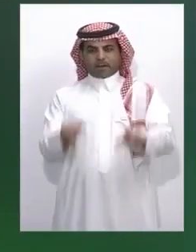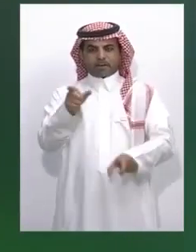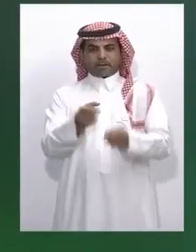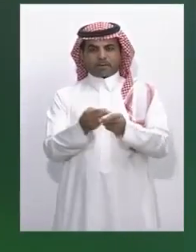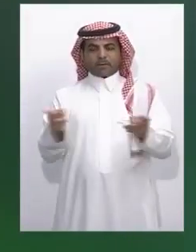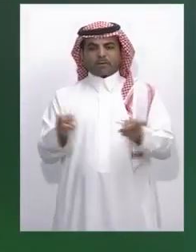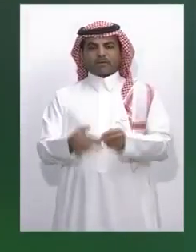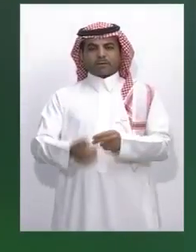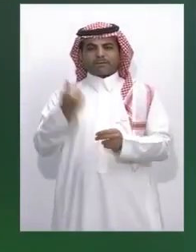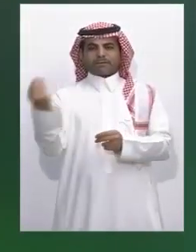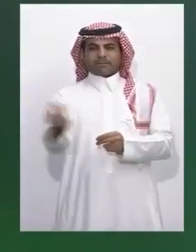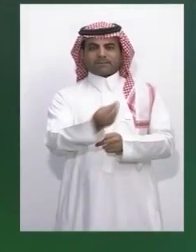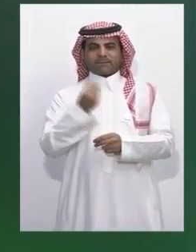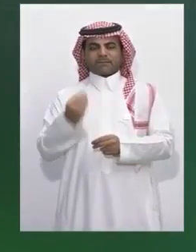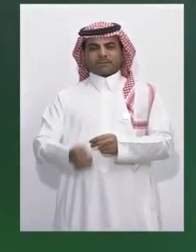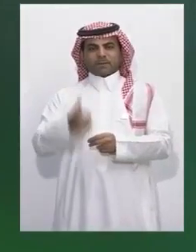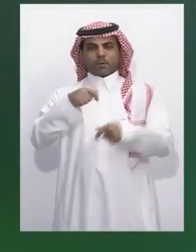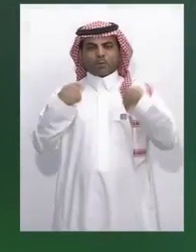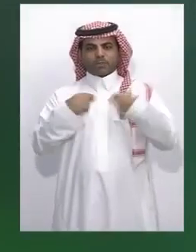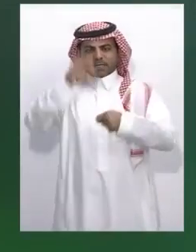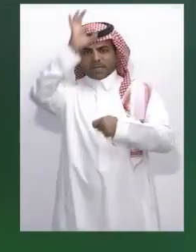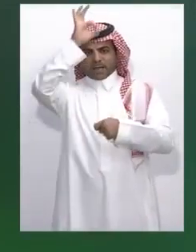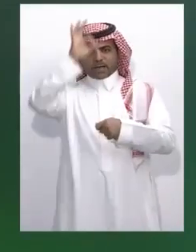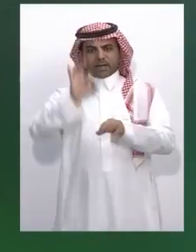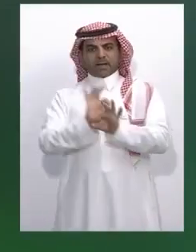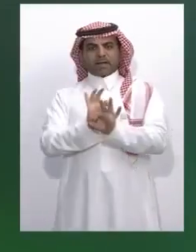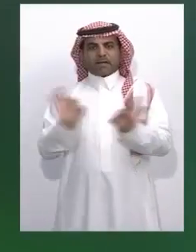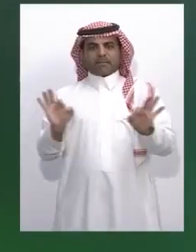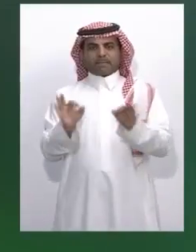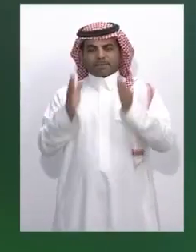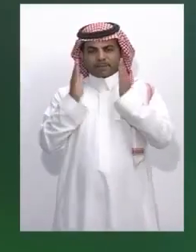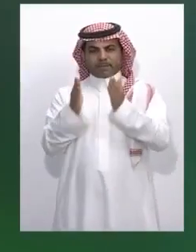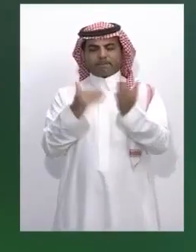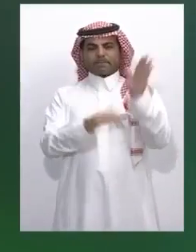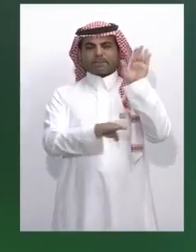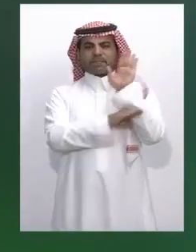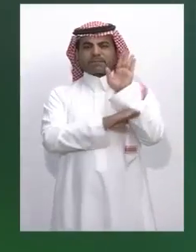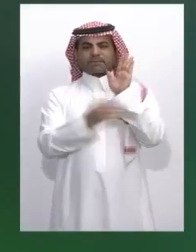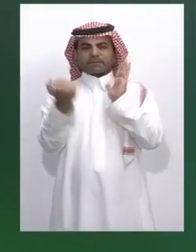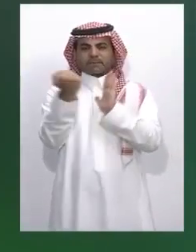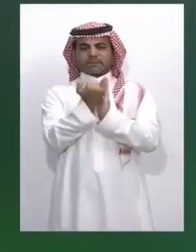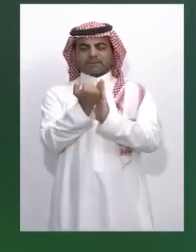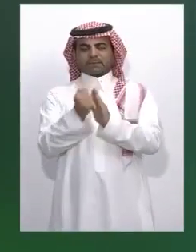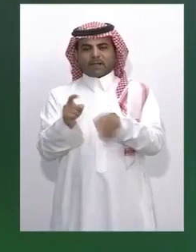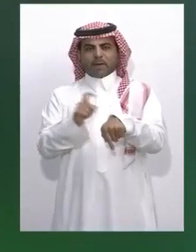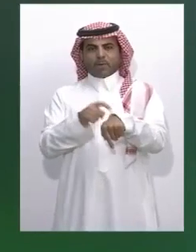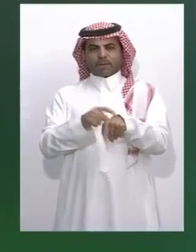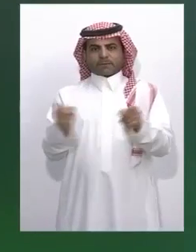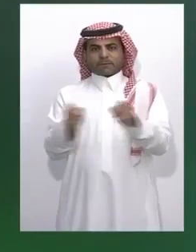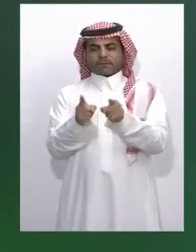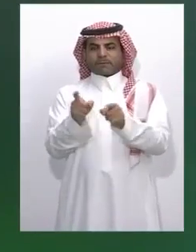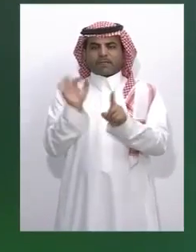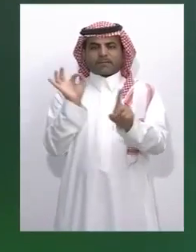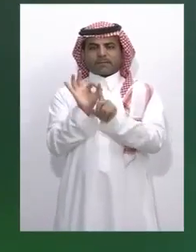المستثناة من منع التجول. فقد بادرت وزارة الداخلية بتحديد نماذج تصاريح التنقل خلال فترة الحظر